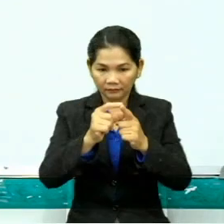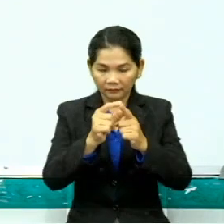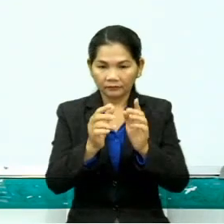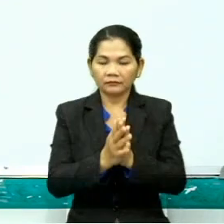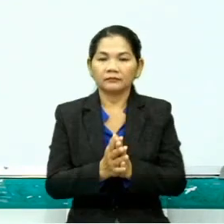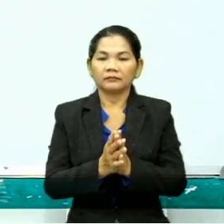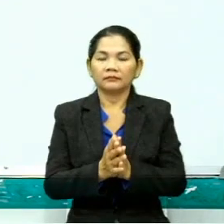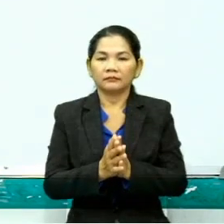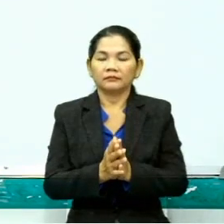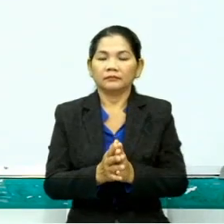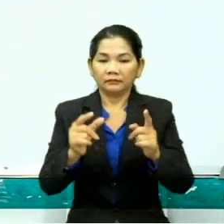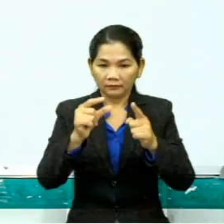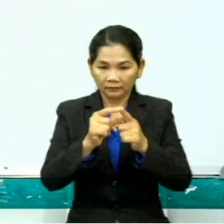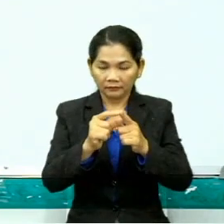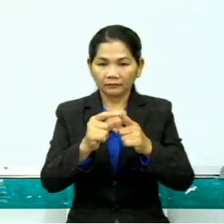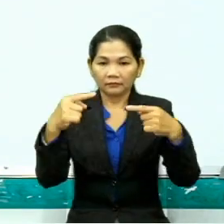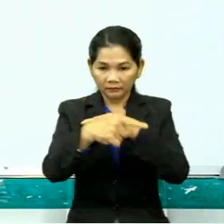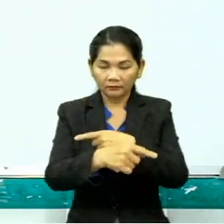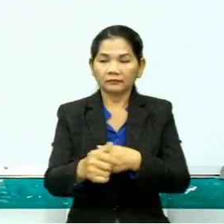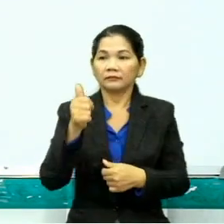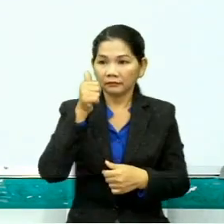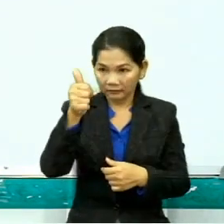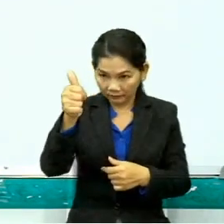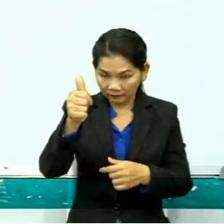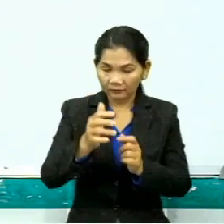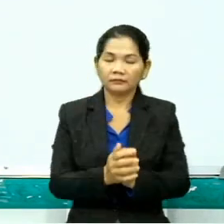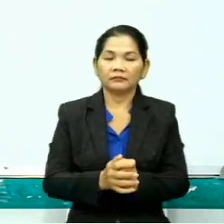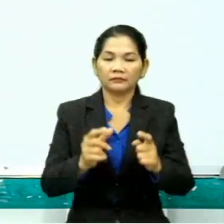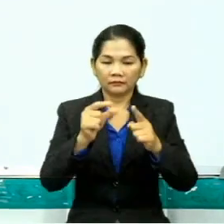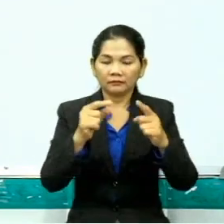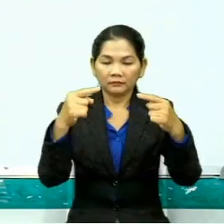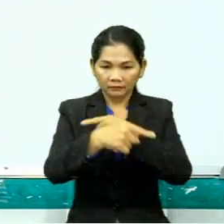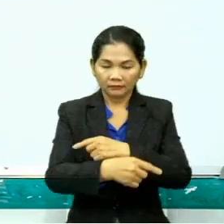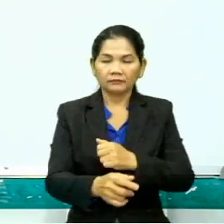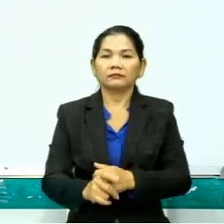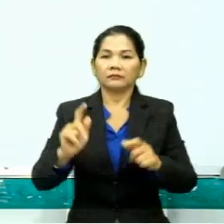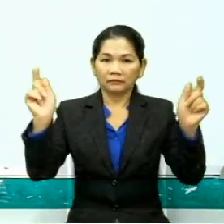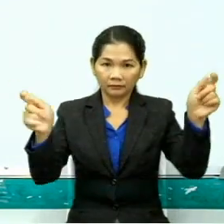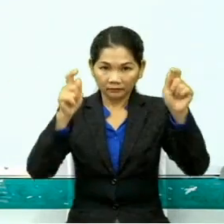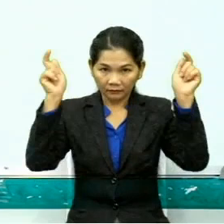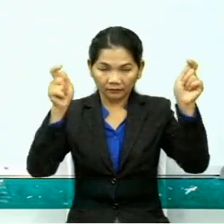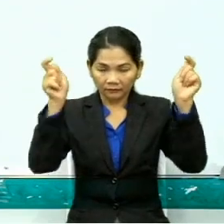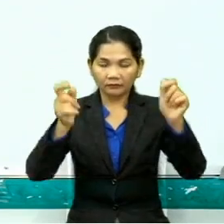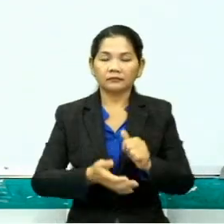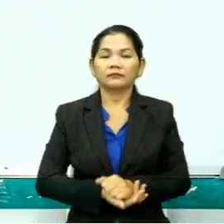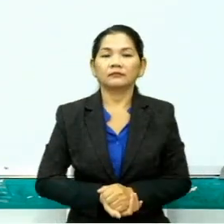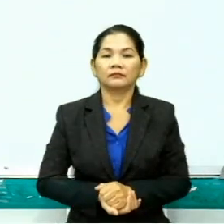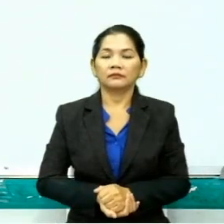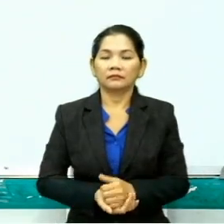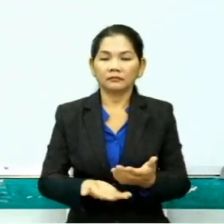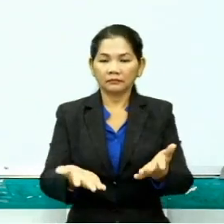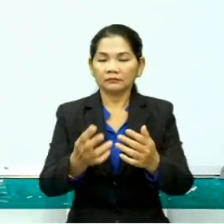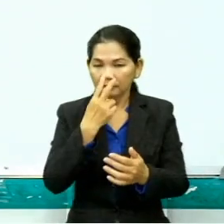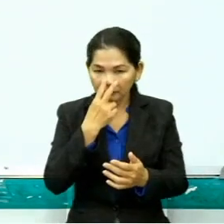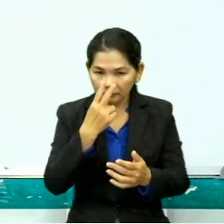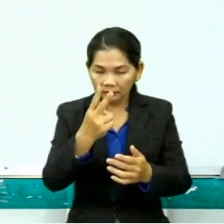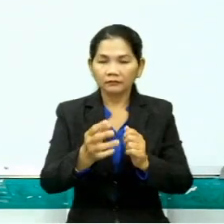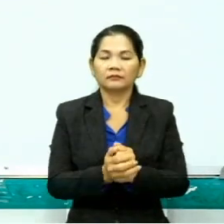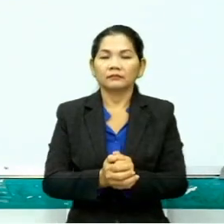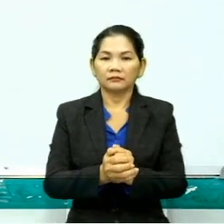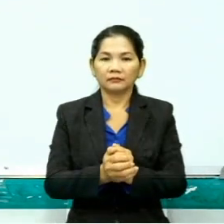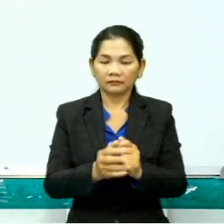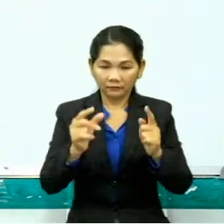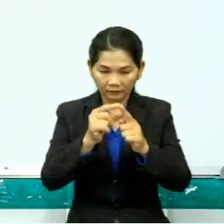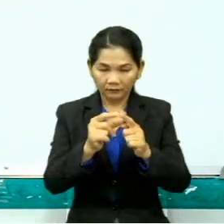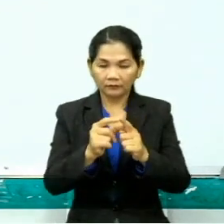để sắp nâng pía, là ô, chà chà này mùi tiết cứ pía, chà pía bồn nè con. Chà, ta lỡ con tặng ác này, con châu rùm,